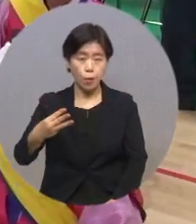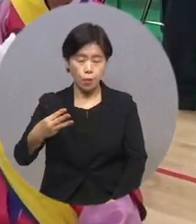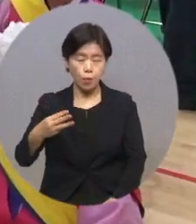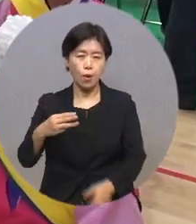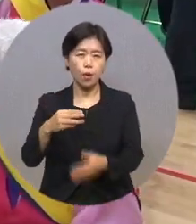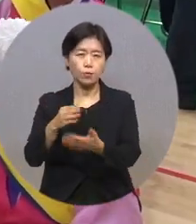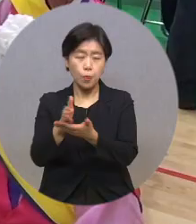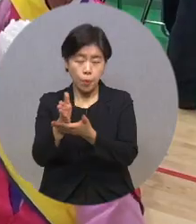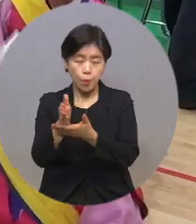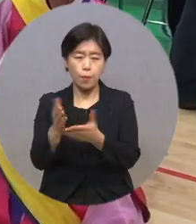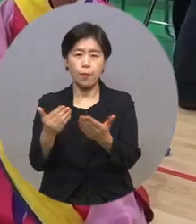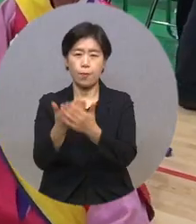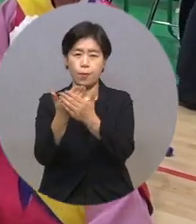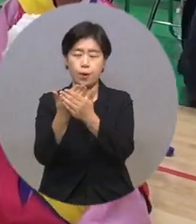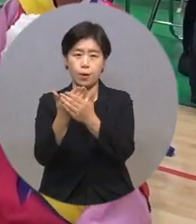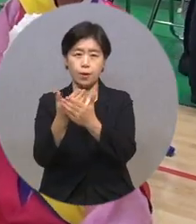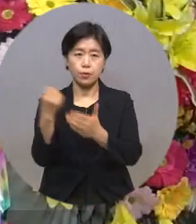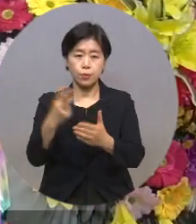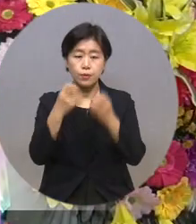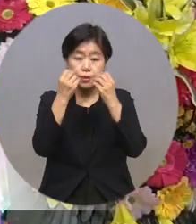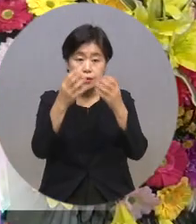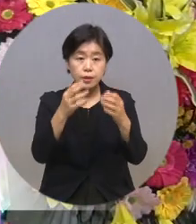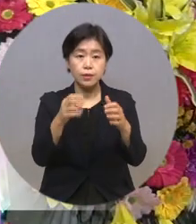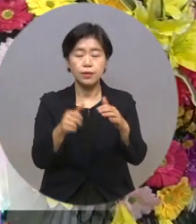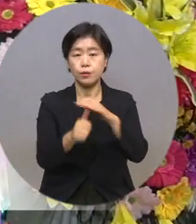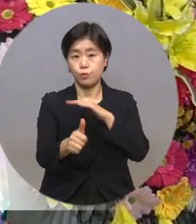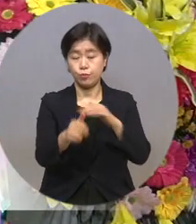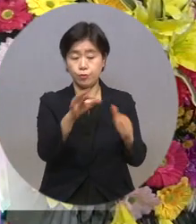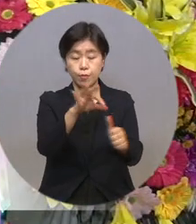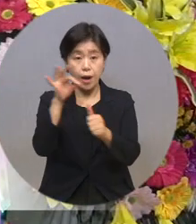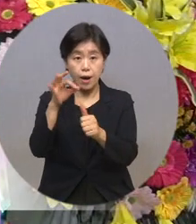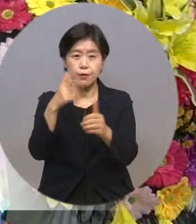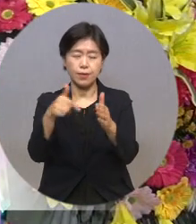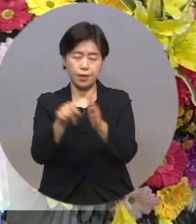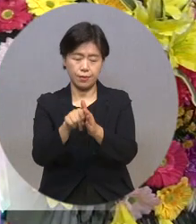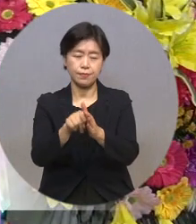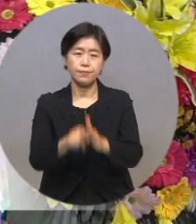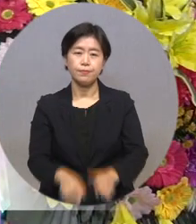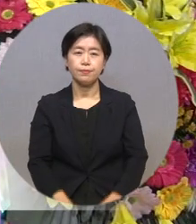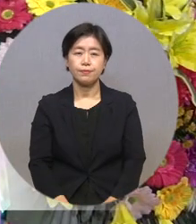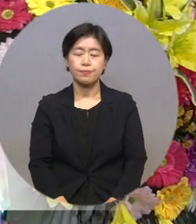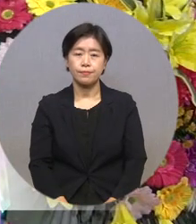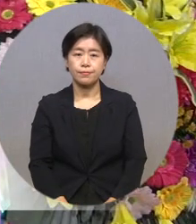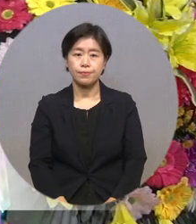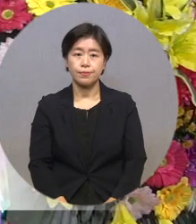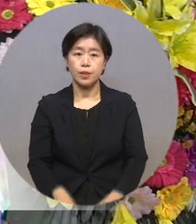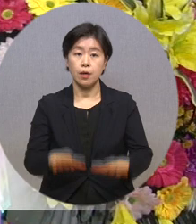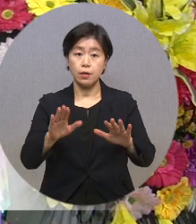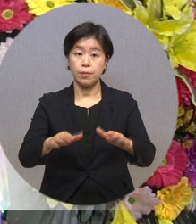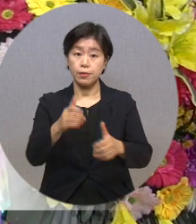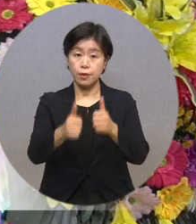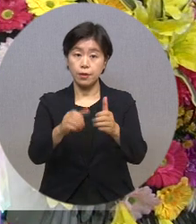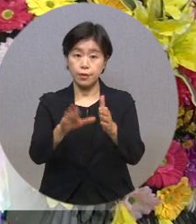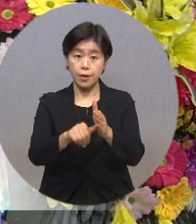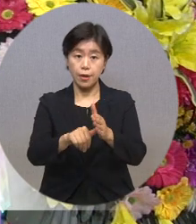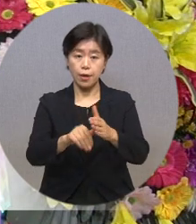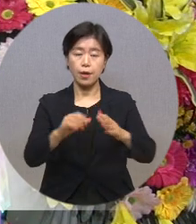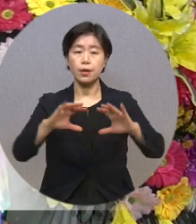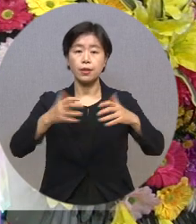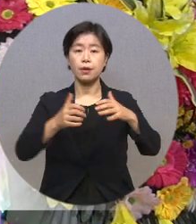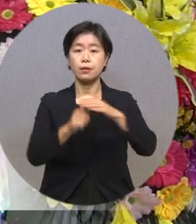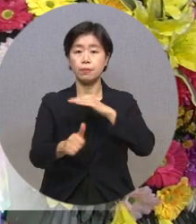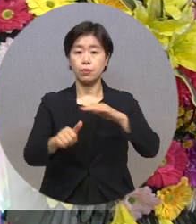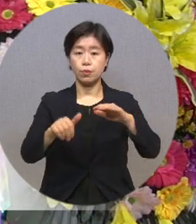선수 발굴을 목적으로 매년 열리고 있습니다. 이번 대회는 국가대표 선수들도 모두 출전하는 전국 선수권